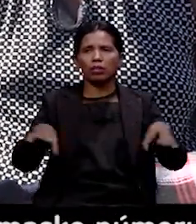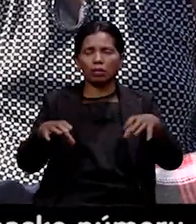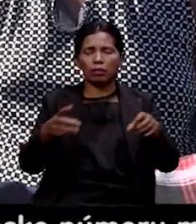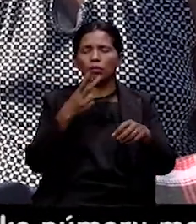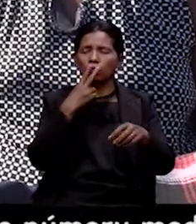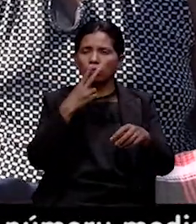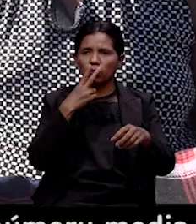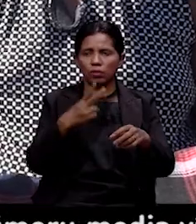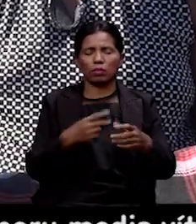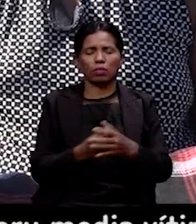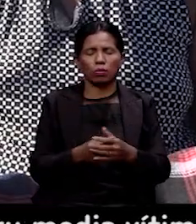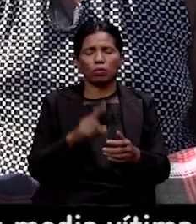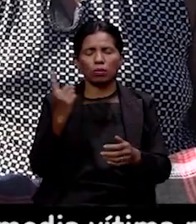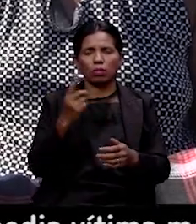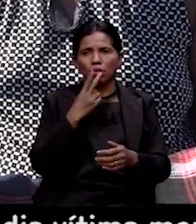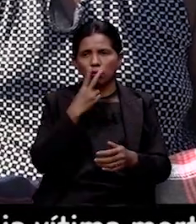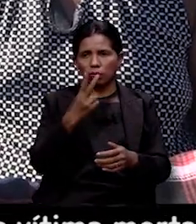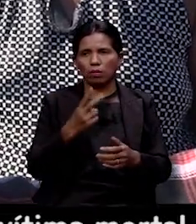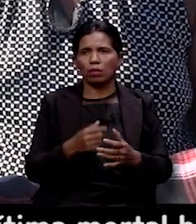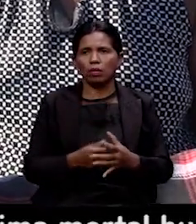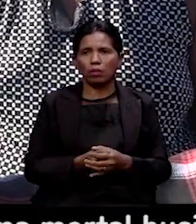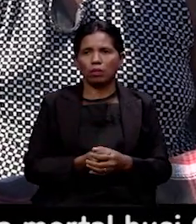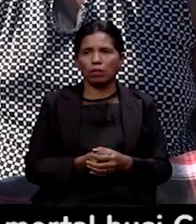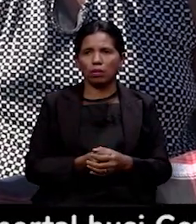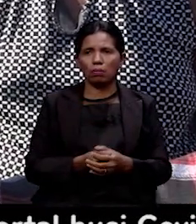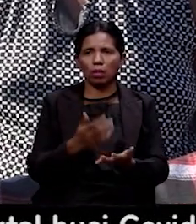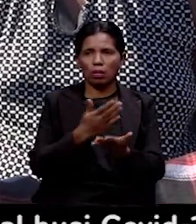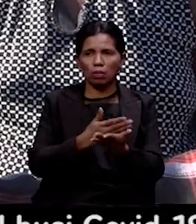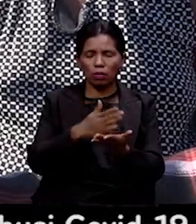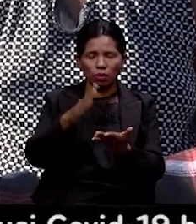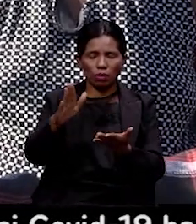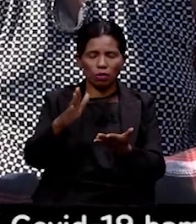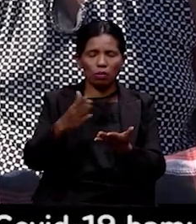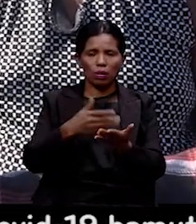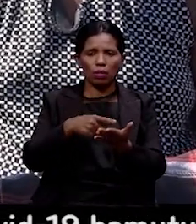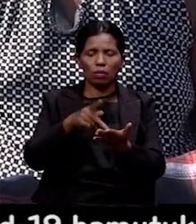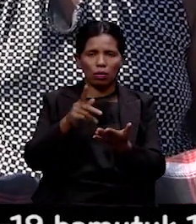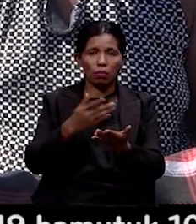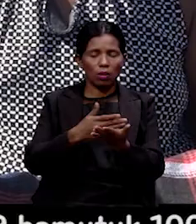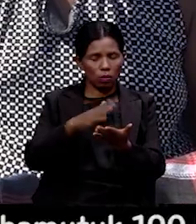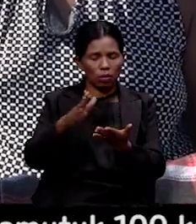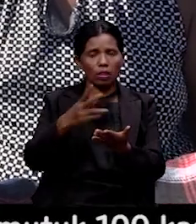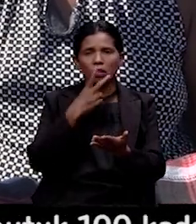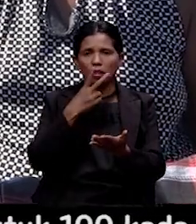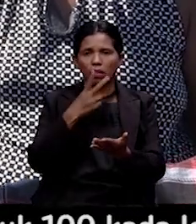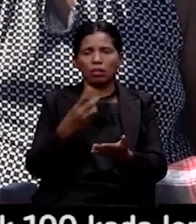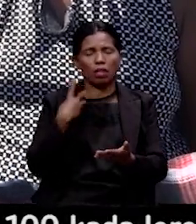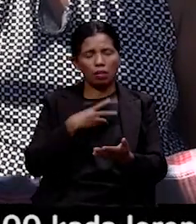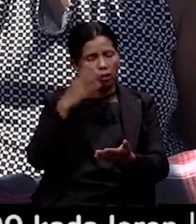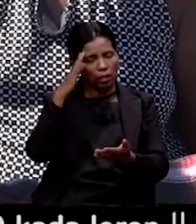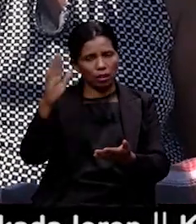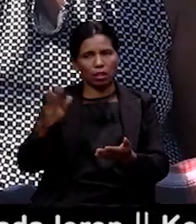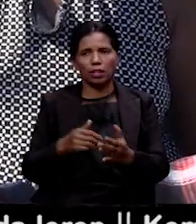deh. Perasa mak cigaru ni makalo manisai me bini deh. Bahol cigaru me meh tangke jadi ane kari itla tene. Debe bahol tu bisu me itla tene